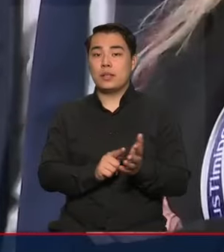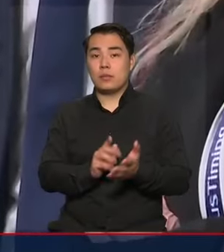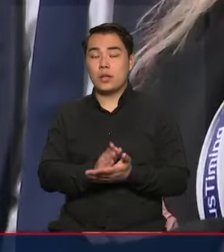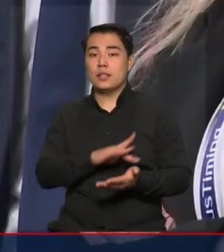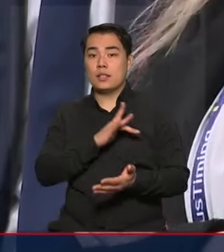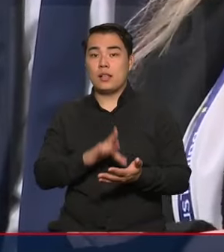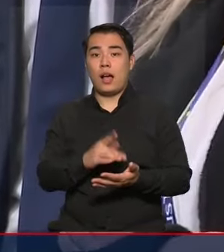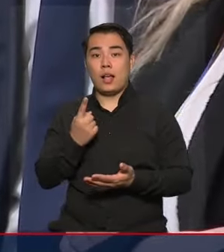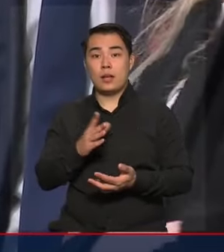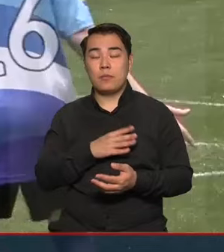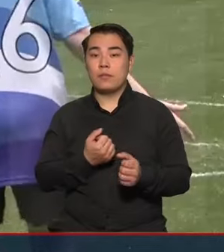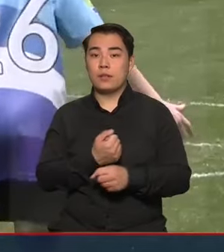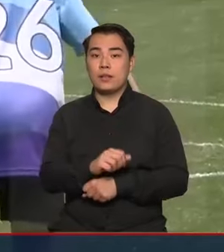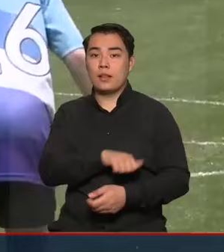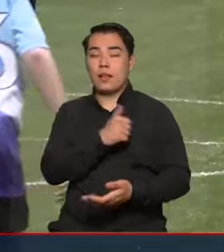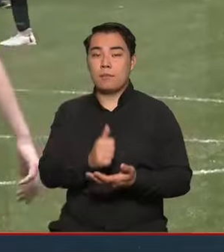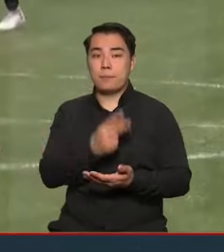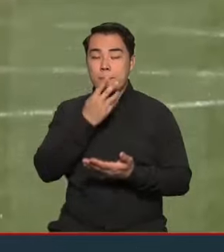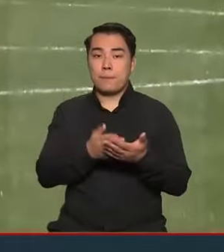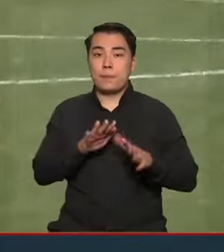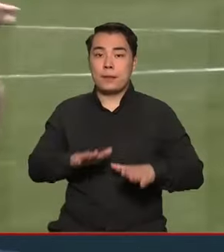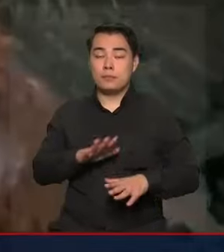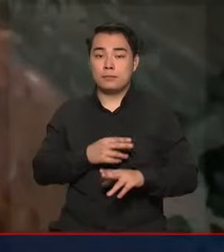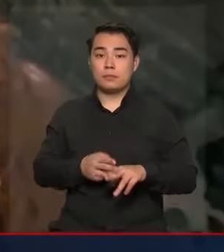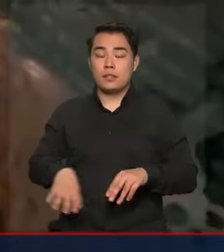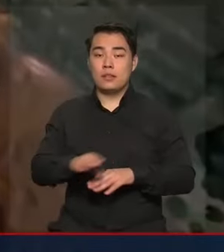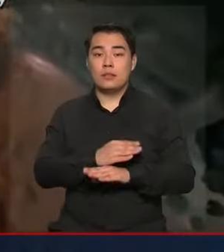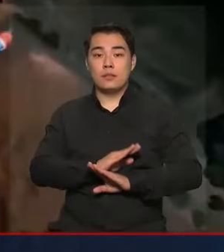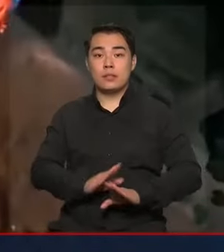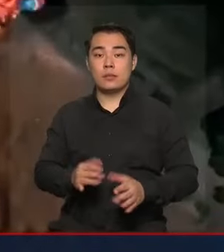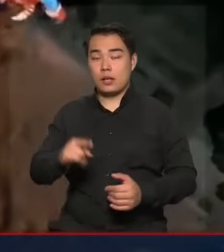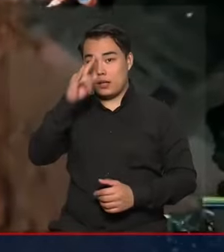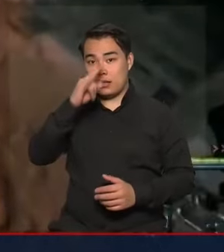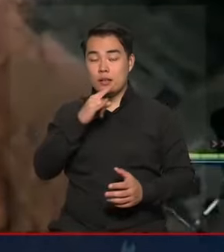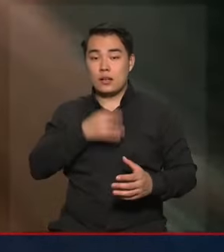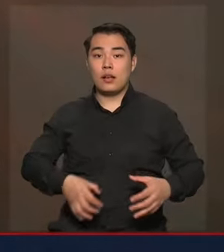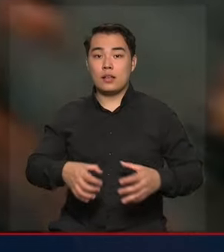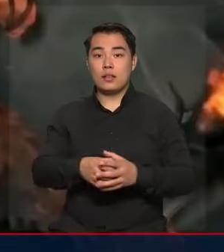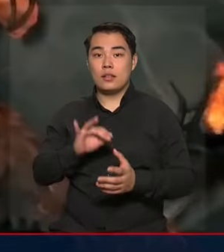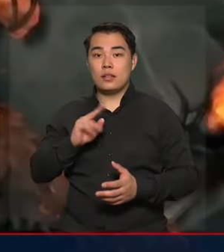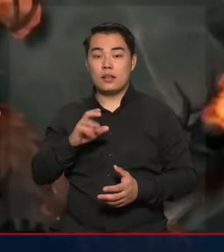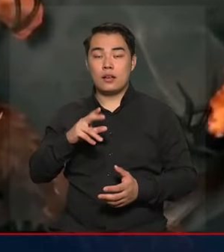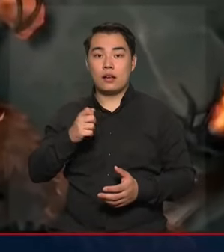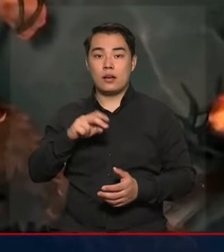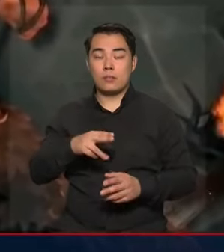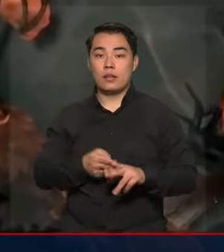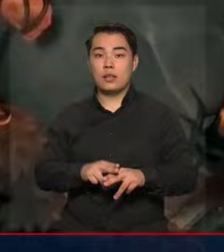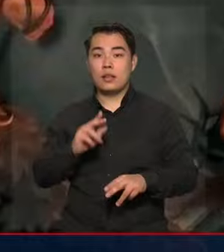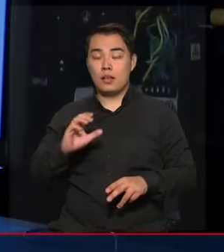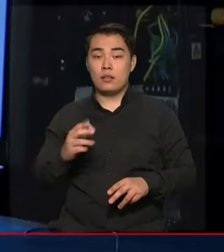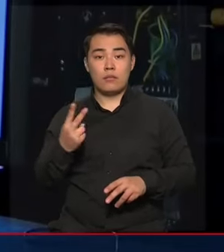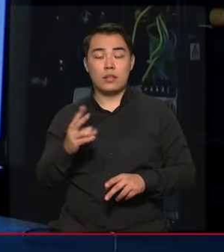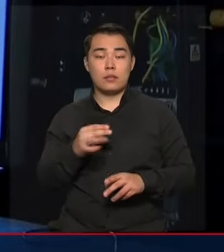всех была одна – выиграть главный приз. Удалось оно, конечно, не всем. Но казахстанская команда X-GAT по Counter-Strike 2 и